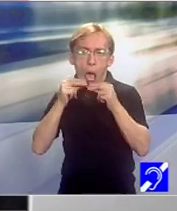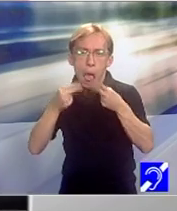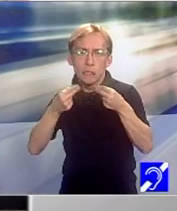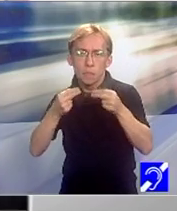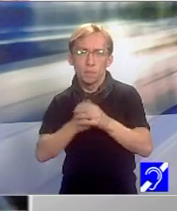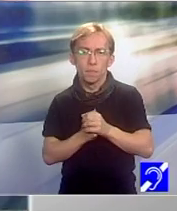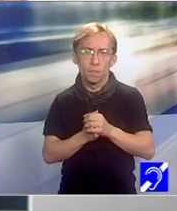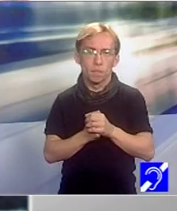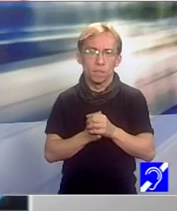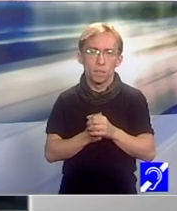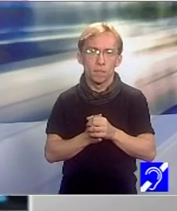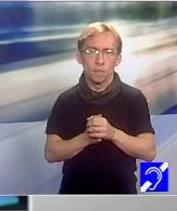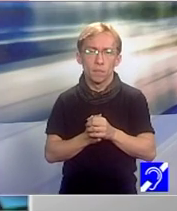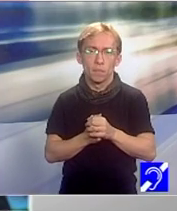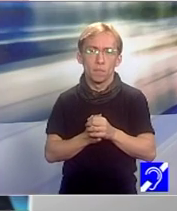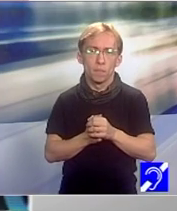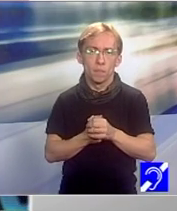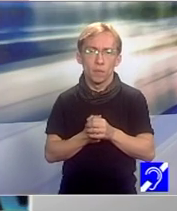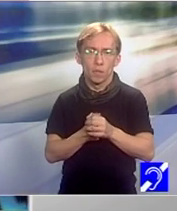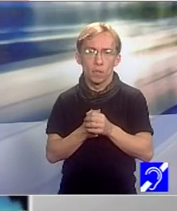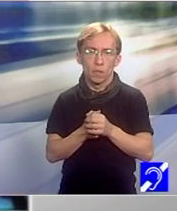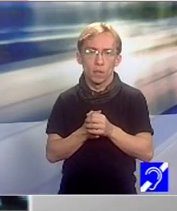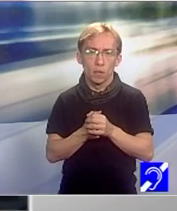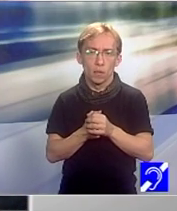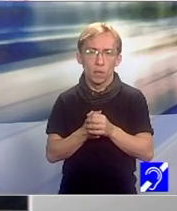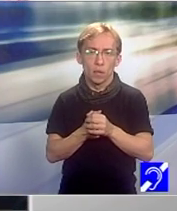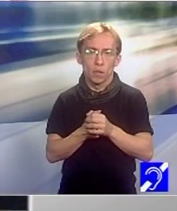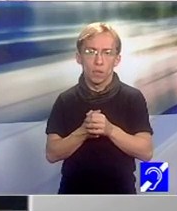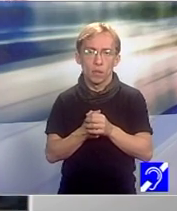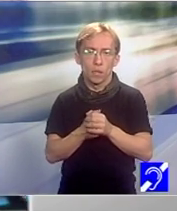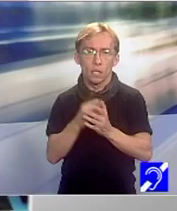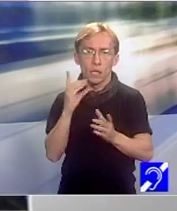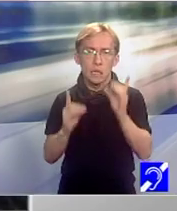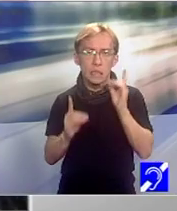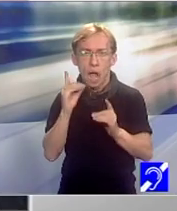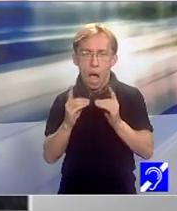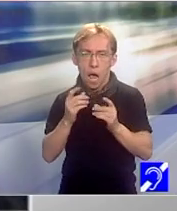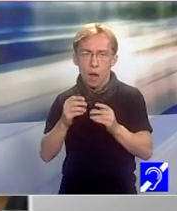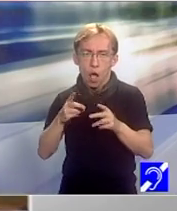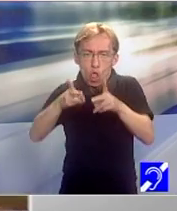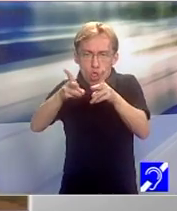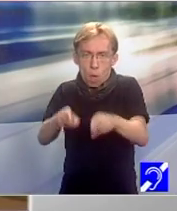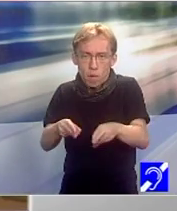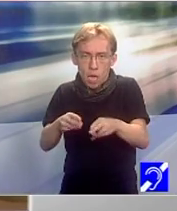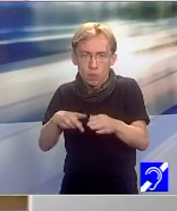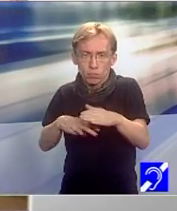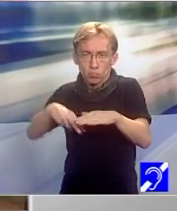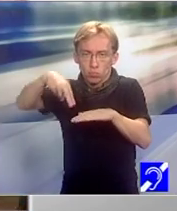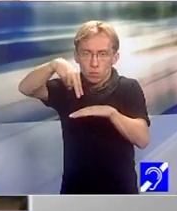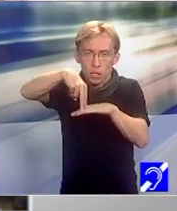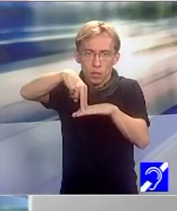fața ei, aruncă-te sus. Oprește-o cu pieptul, te arunci în sus, în fața ei. Rest, super joc.